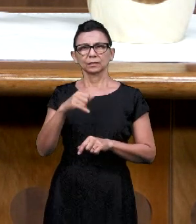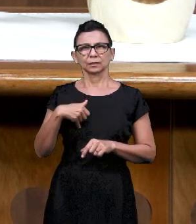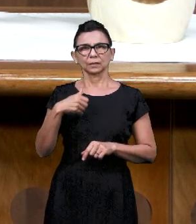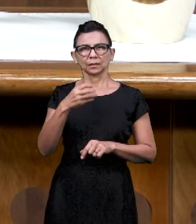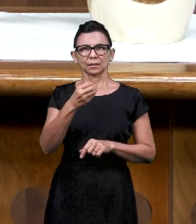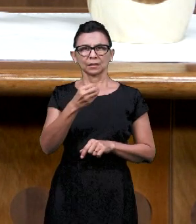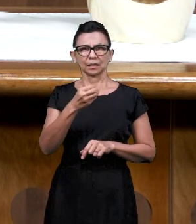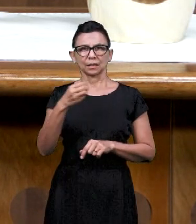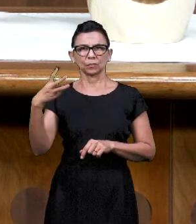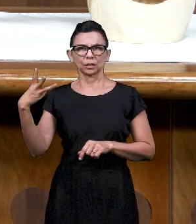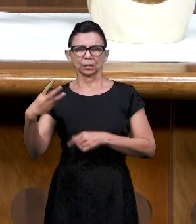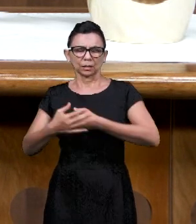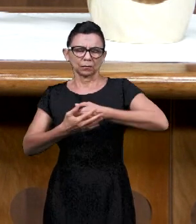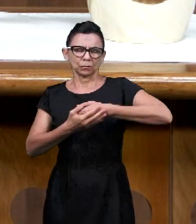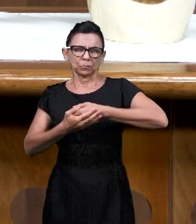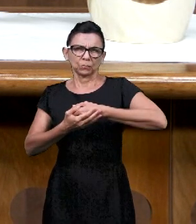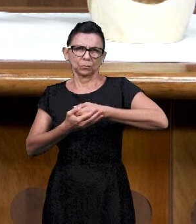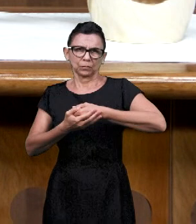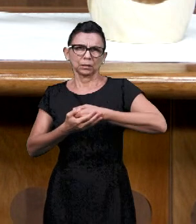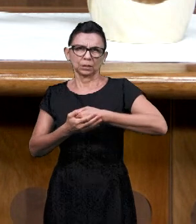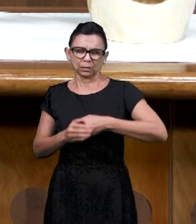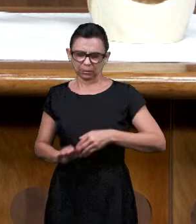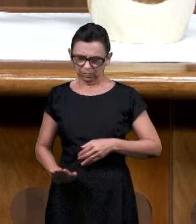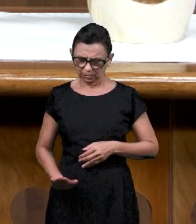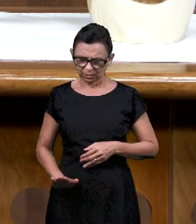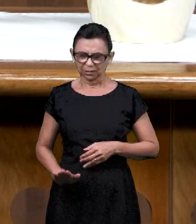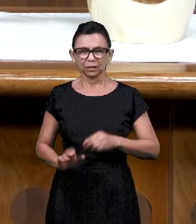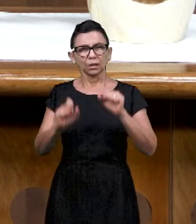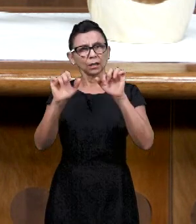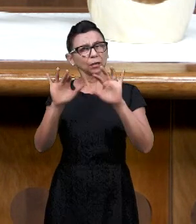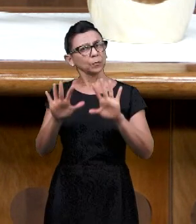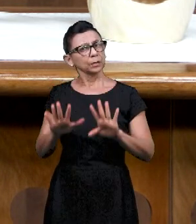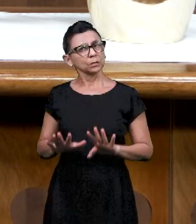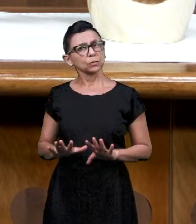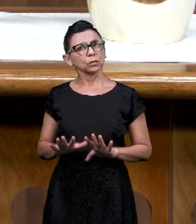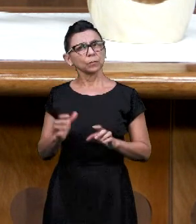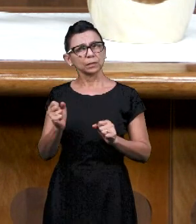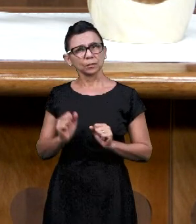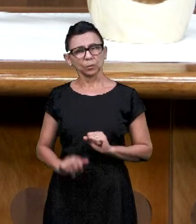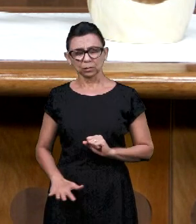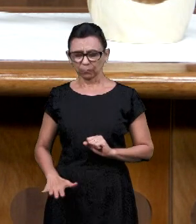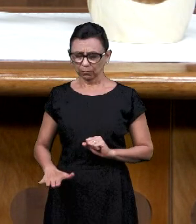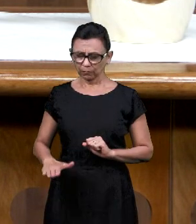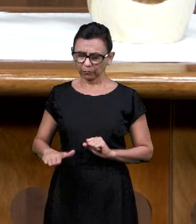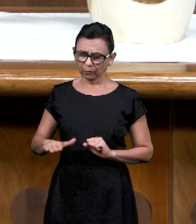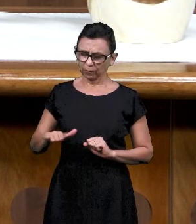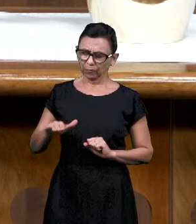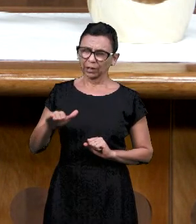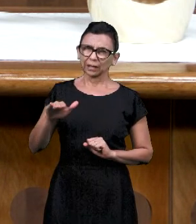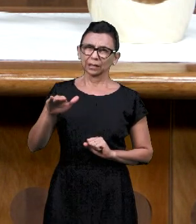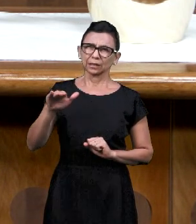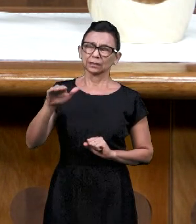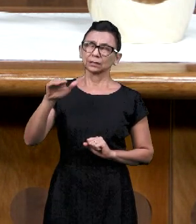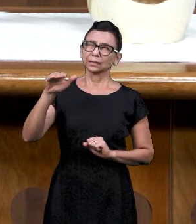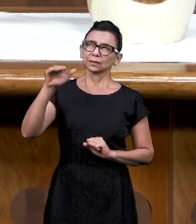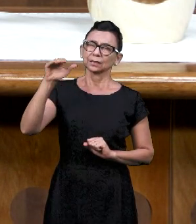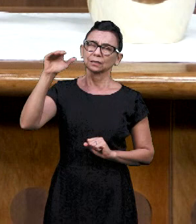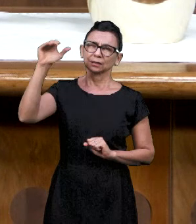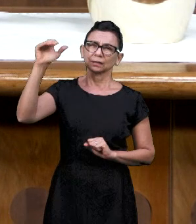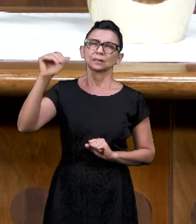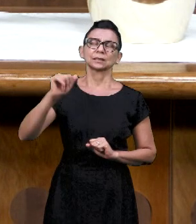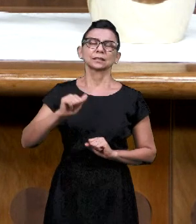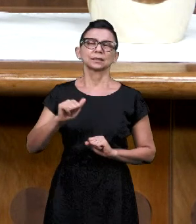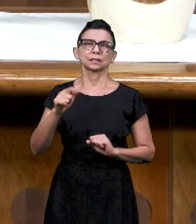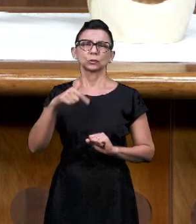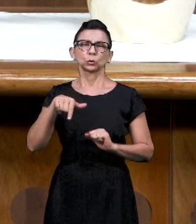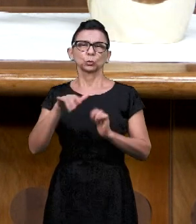bénir grandement leur croissance, des intermédiaires et des adolescents, la connaissance de ta parole. Bénis,